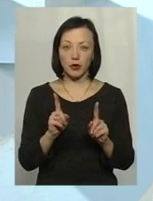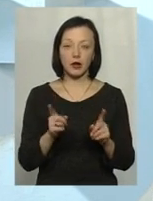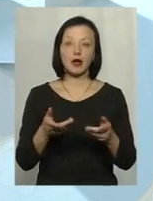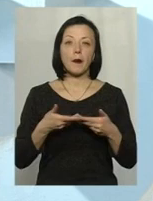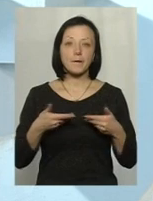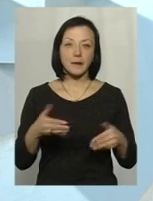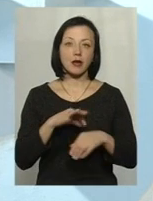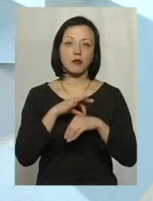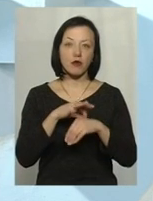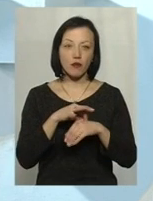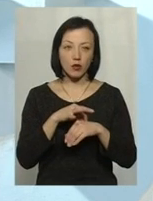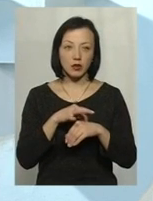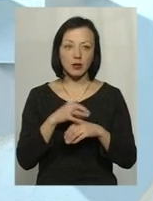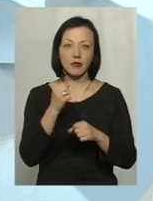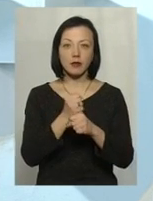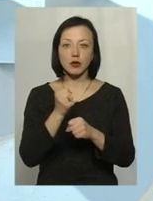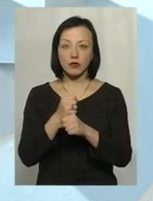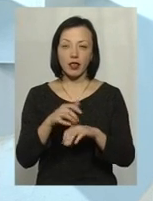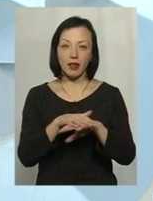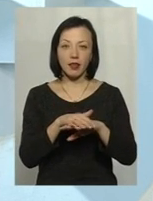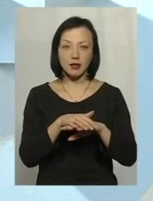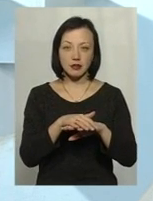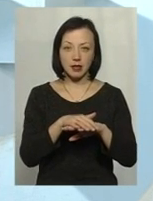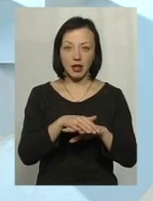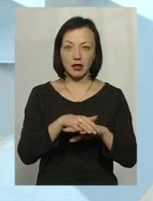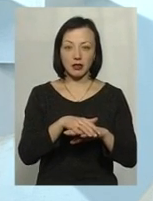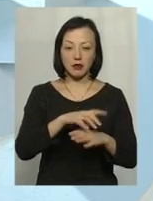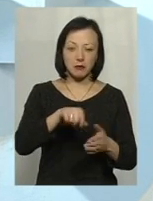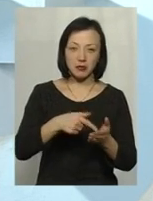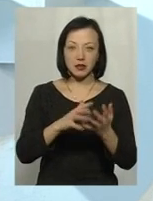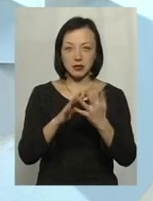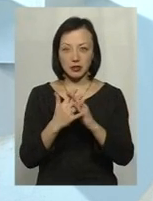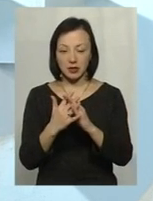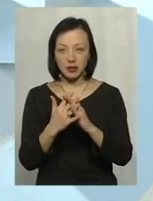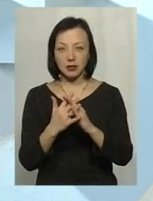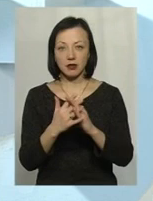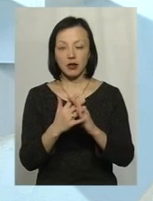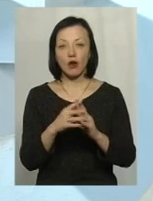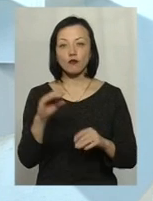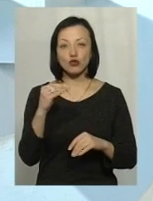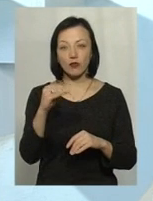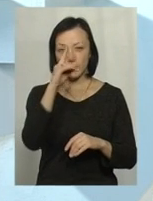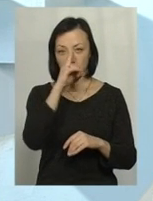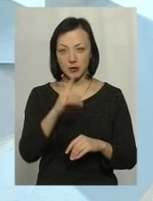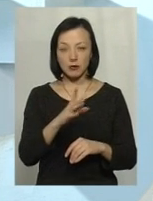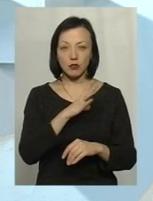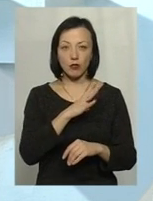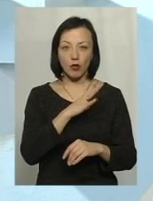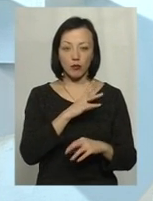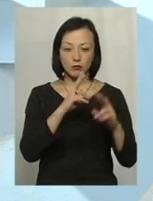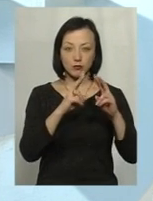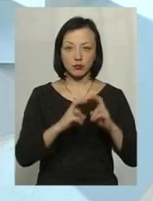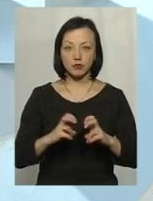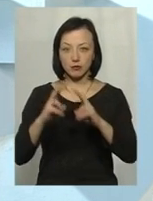ми проводимо цільові відпрацювання населених пунктів. Крім того, в жовтні місяці було цільове